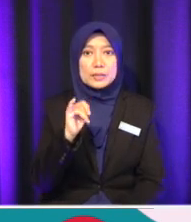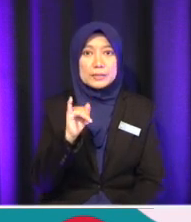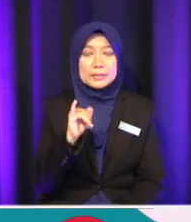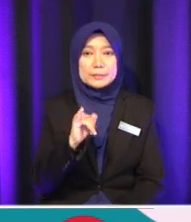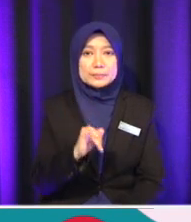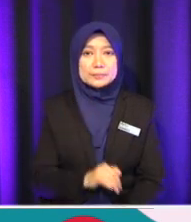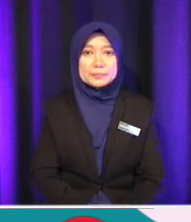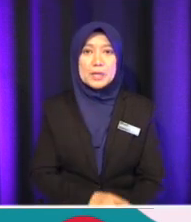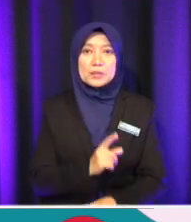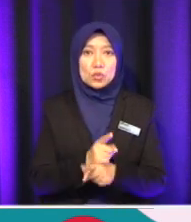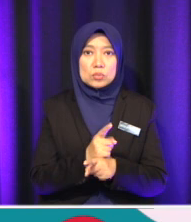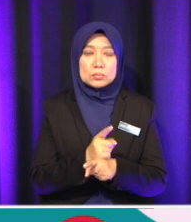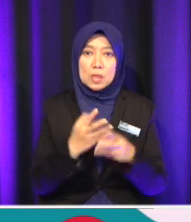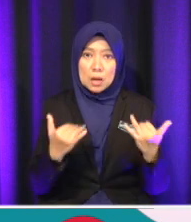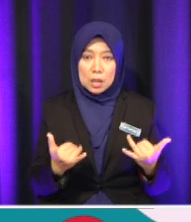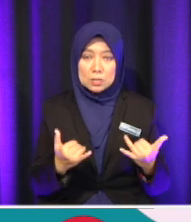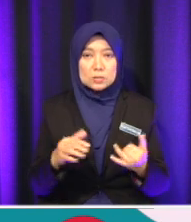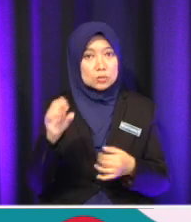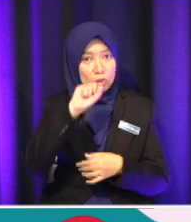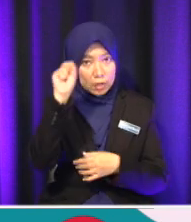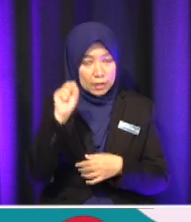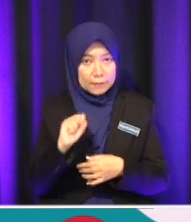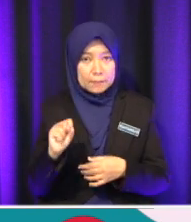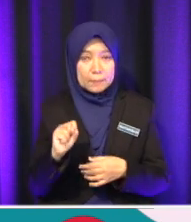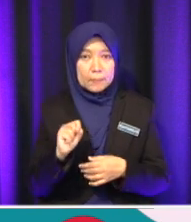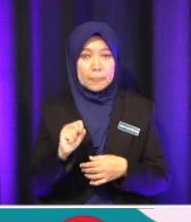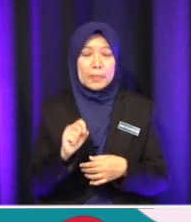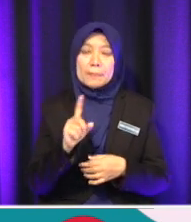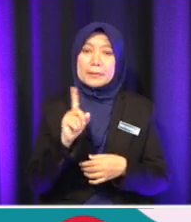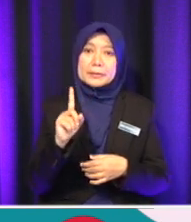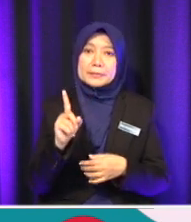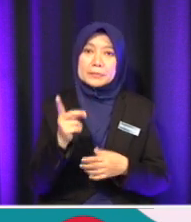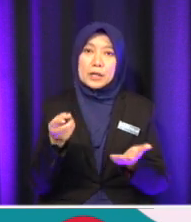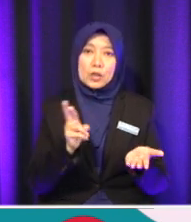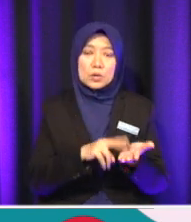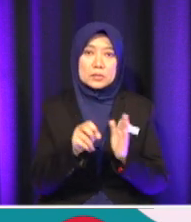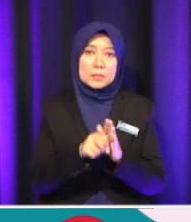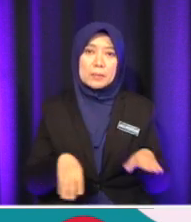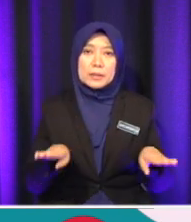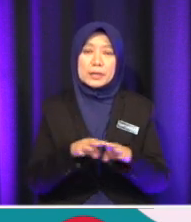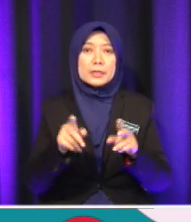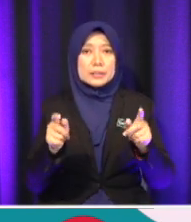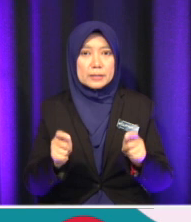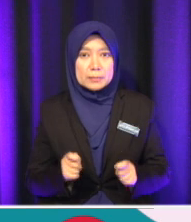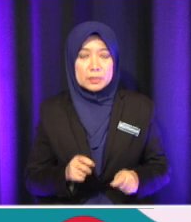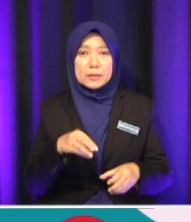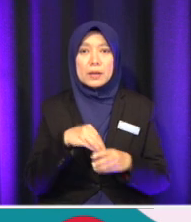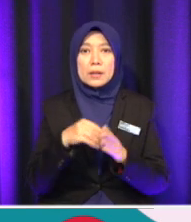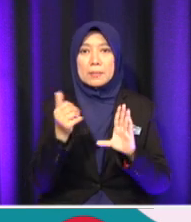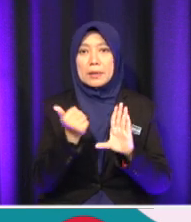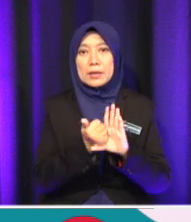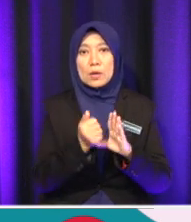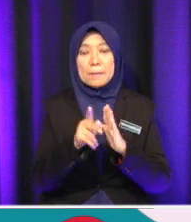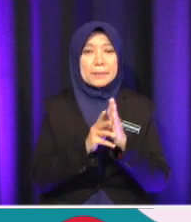yang soalnya Oke butiran manakah yang di recordkan sebagai penerimaan dalam account